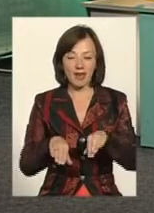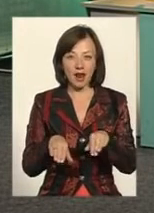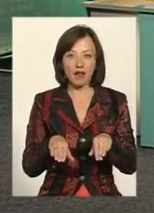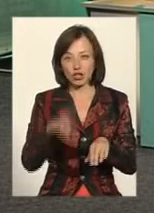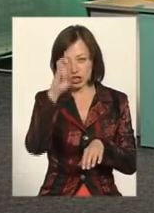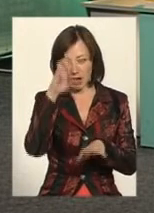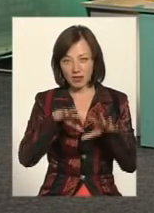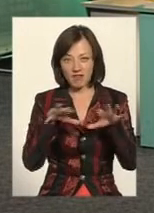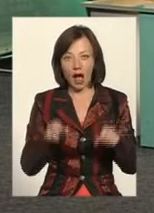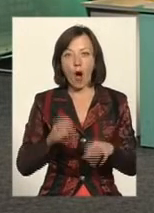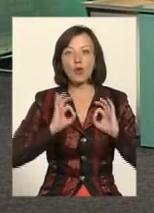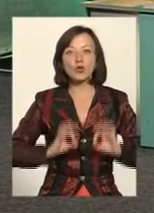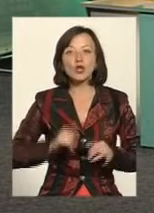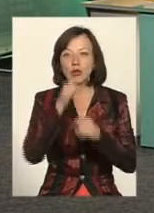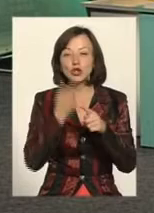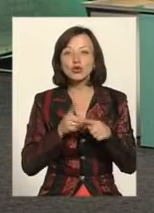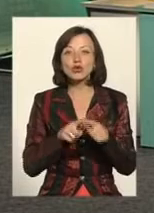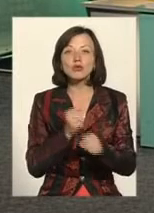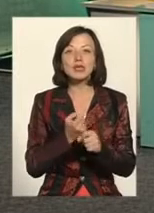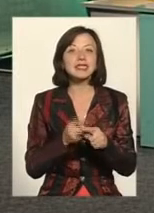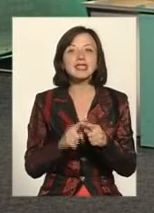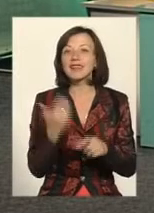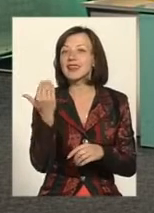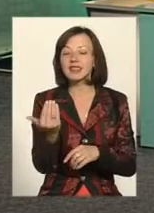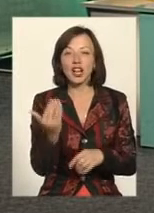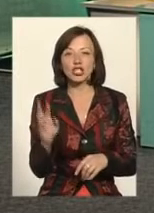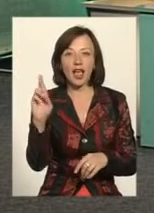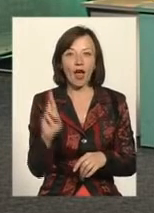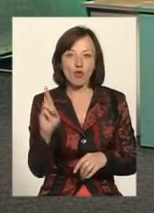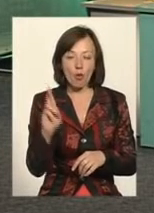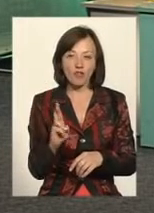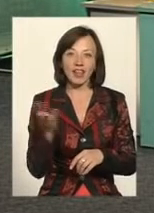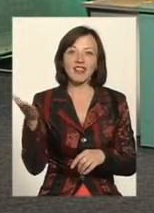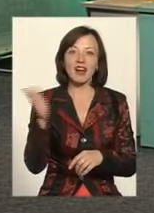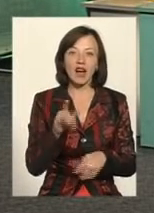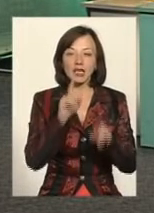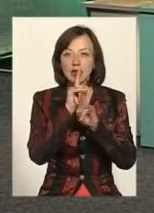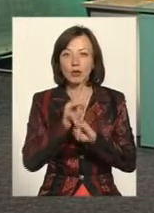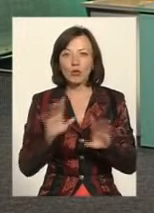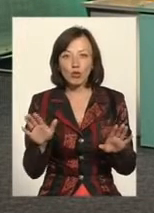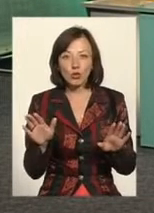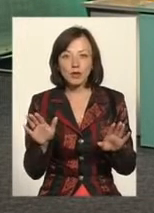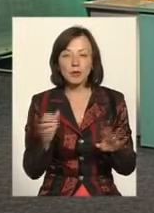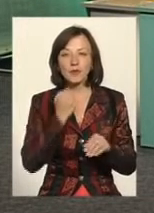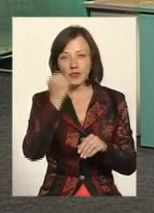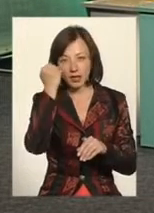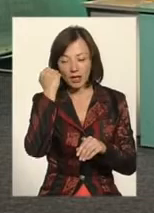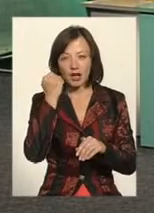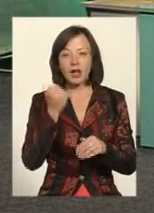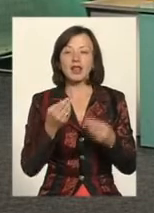прокуратура не може цього зробити, тому що це не належить Януковичу. І давайте не будемо... Ми дякуємо, дайте